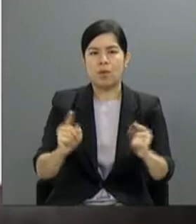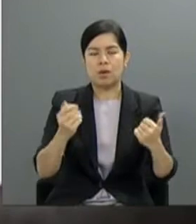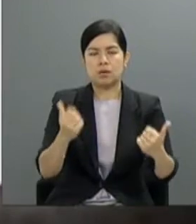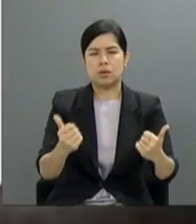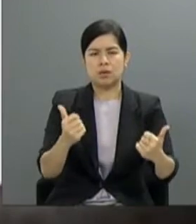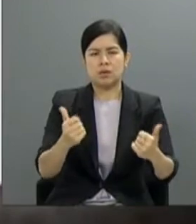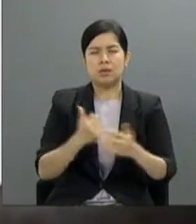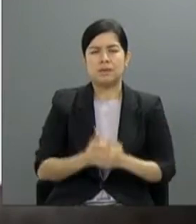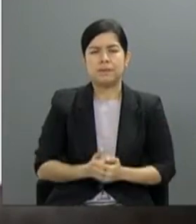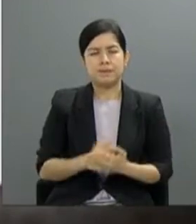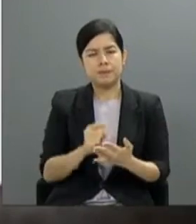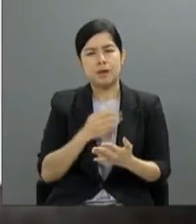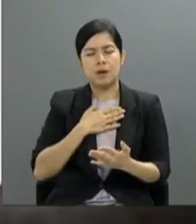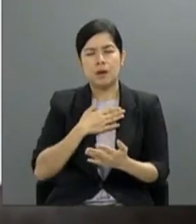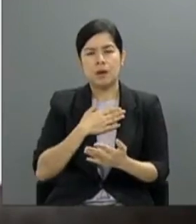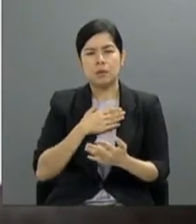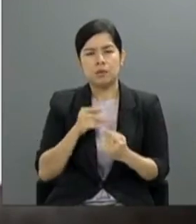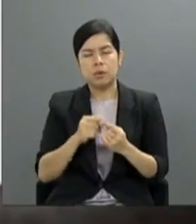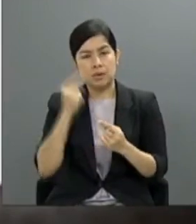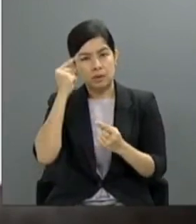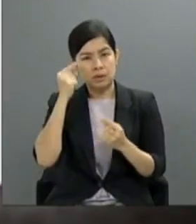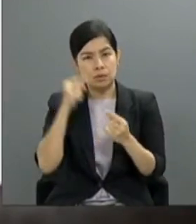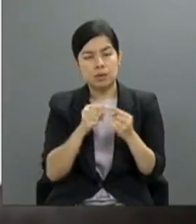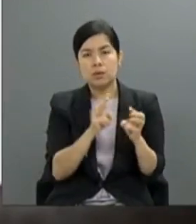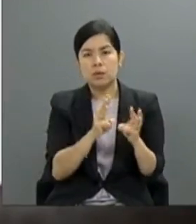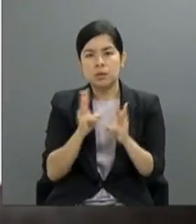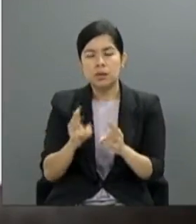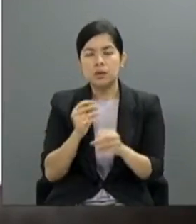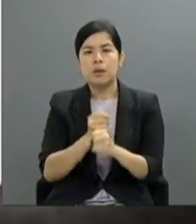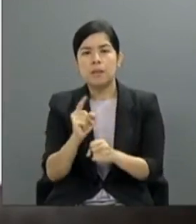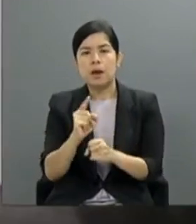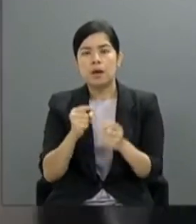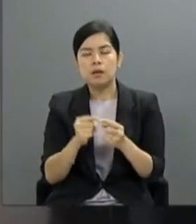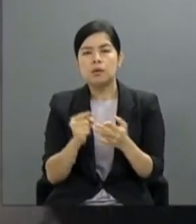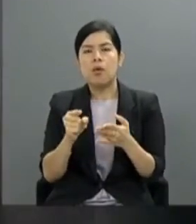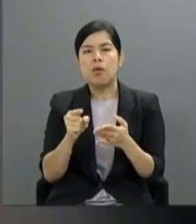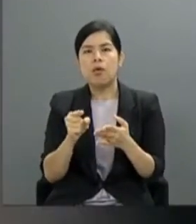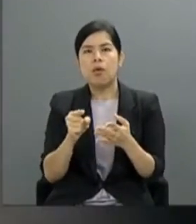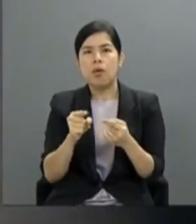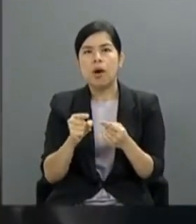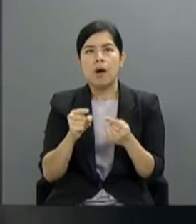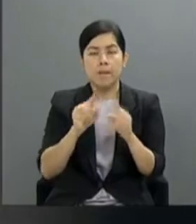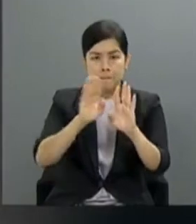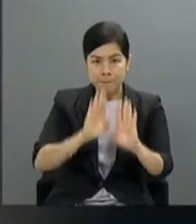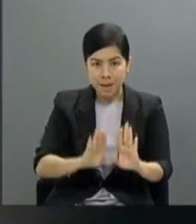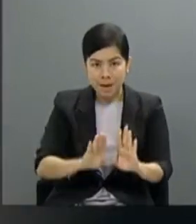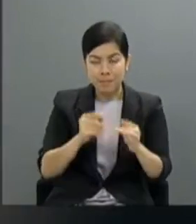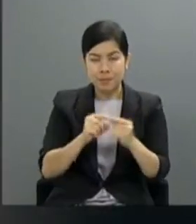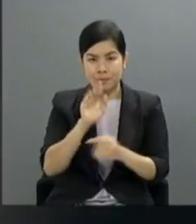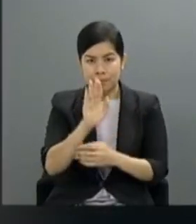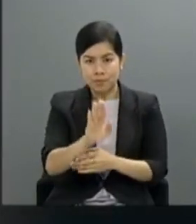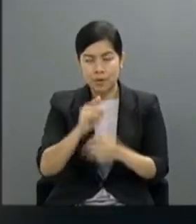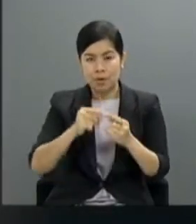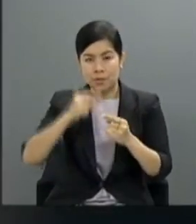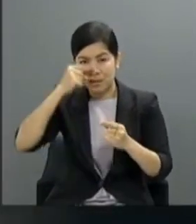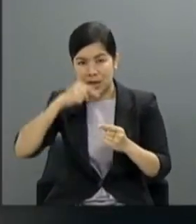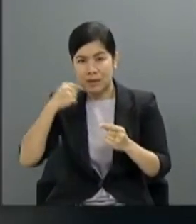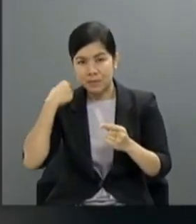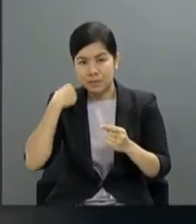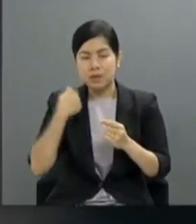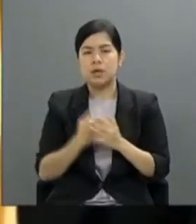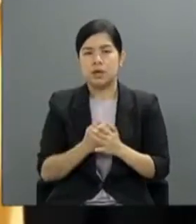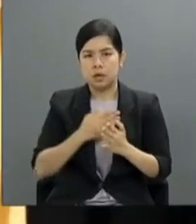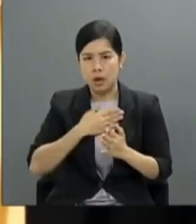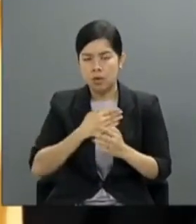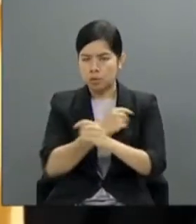อกว่าเราก็ต้องใช้ของที่มีอยู่ในประเทศแล้วก็เอามาฆ่าเชื้อโรคทำอะไรพวกนี้แล้วก็รู้ข้อจำกัดของมัน